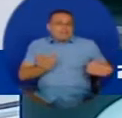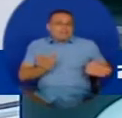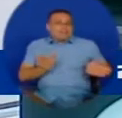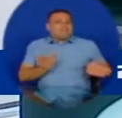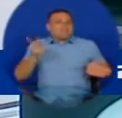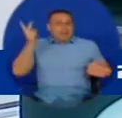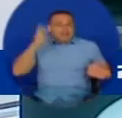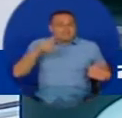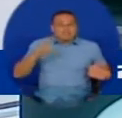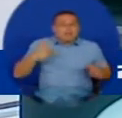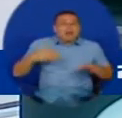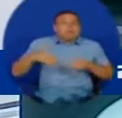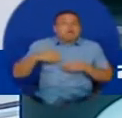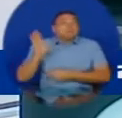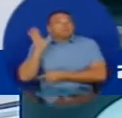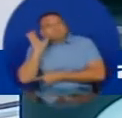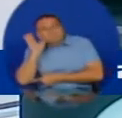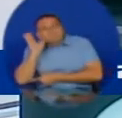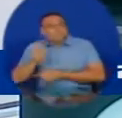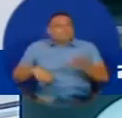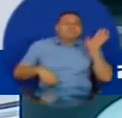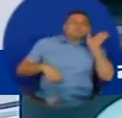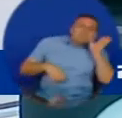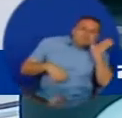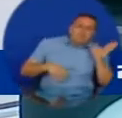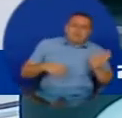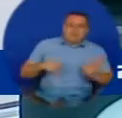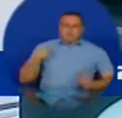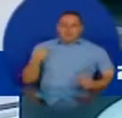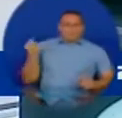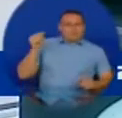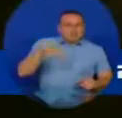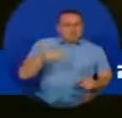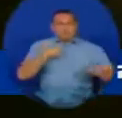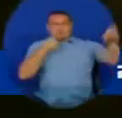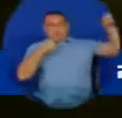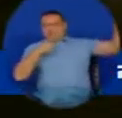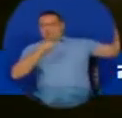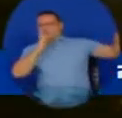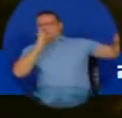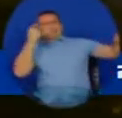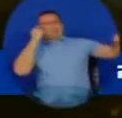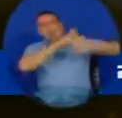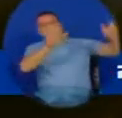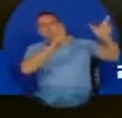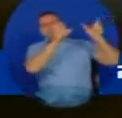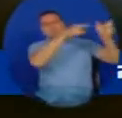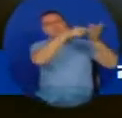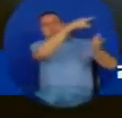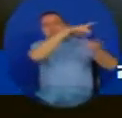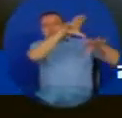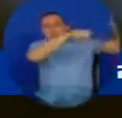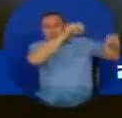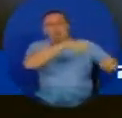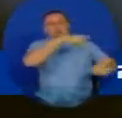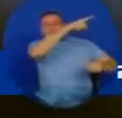שאם אנחנו רק מוכנים להקשיב, אם נבוא לכיכר, אם לא נחרים, אם לא נגיד, אני אותו בכלל לא רוצה לשמוע בגלל הקבוצה שממנה הוא מגיע, אז